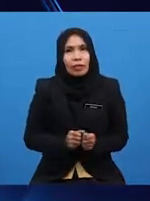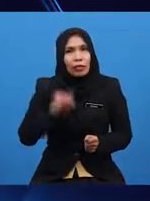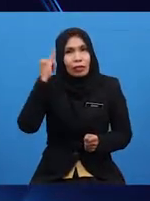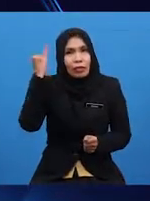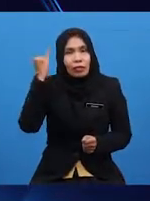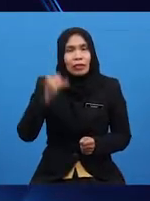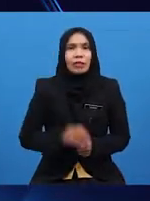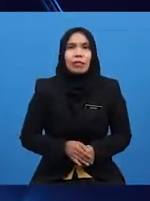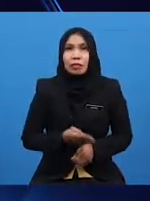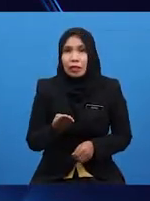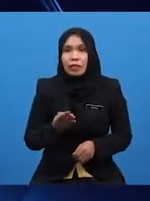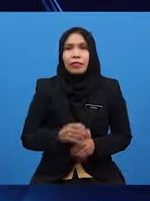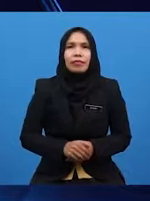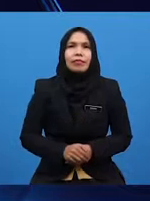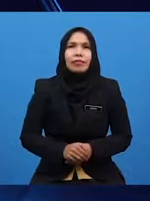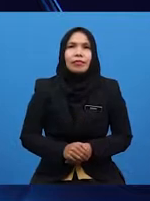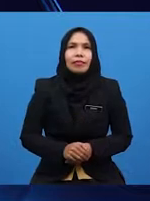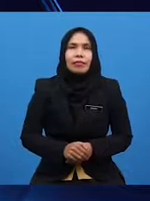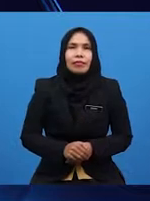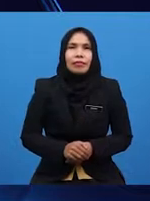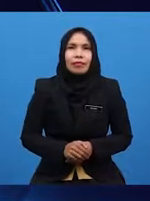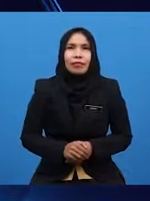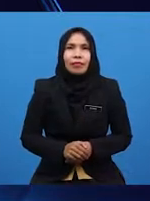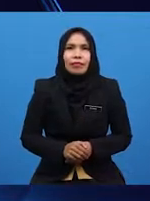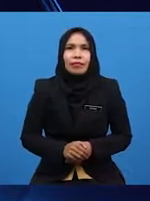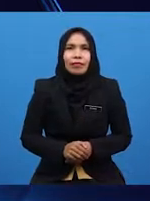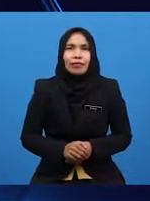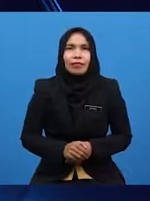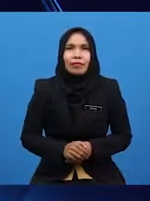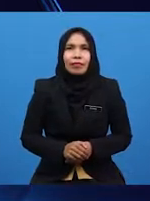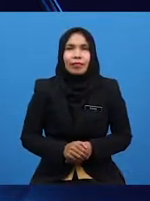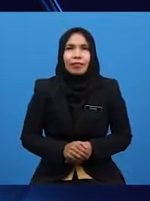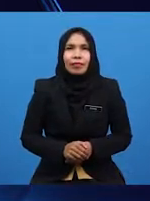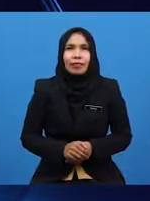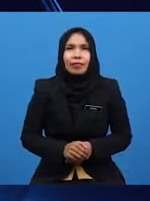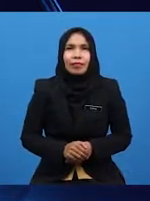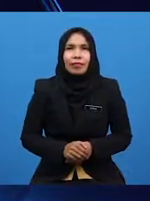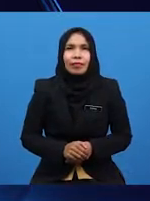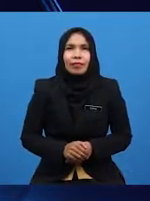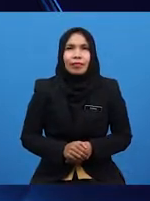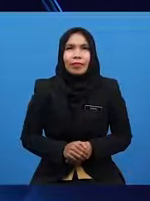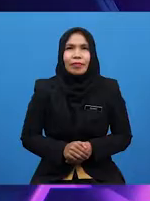beliau yang sehingga kini menjadi inspirasi dan rujukan pencipta seni arca.